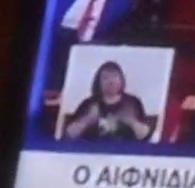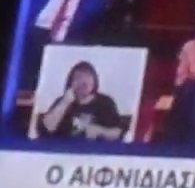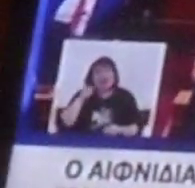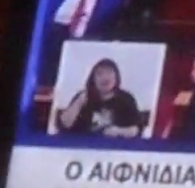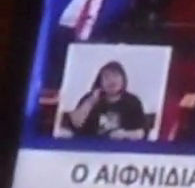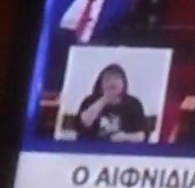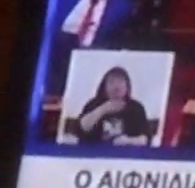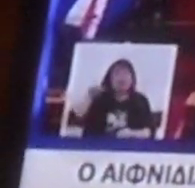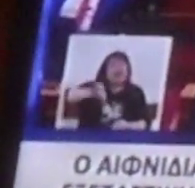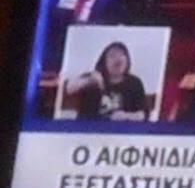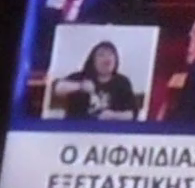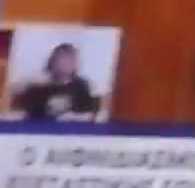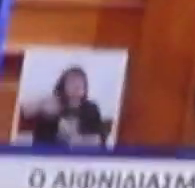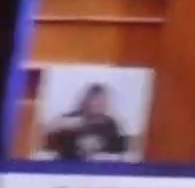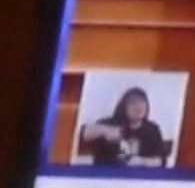εδώ